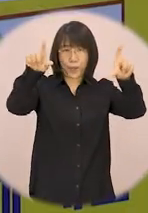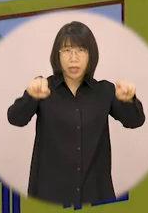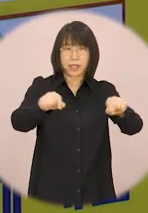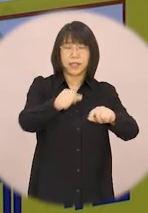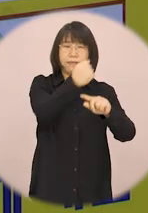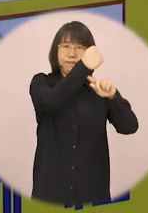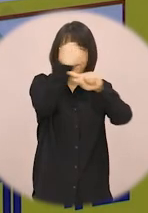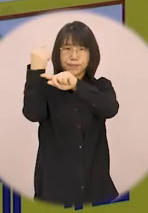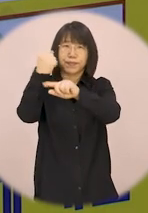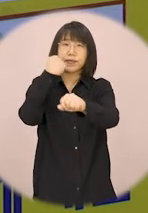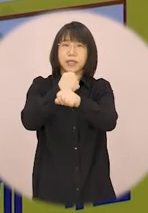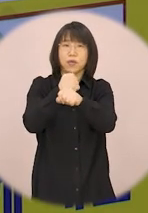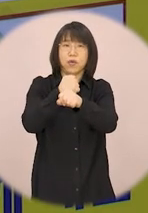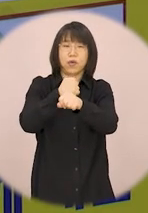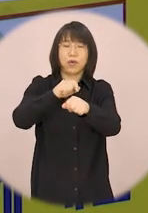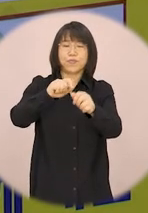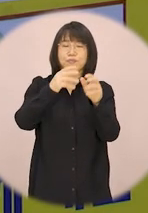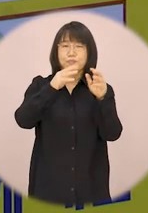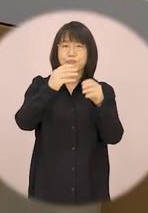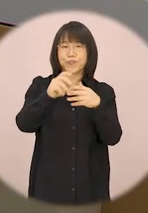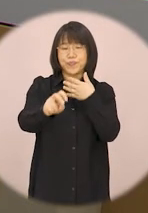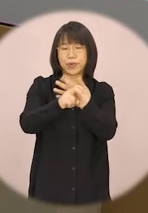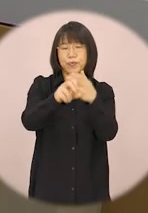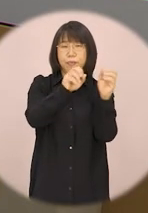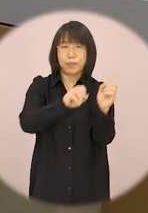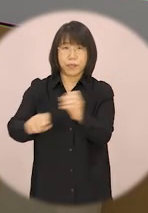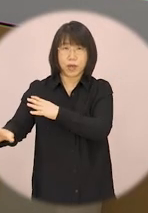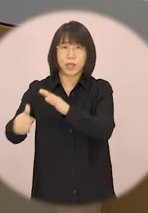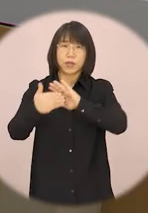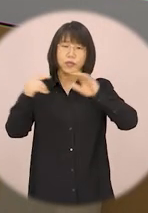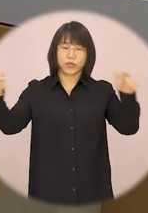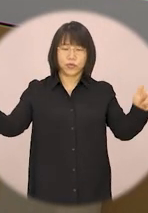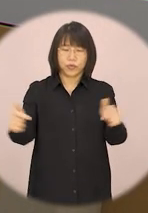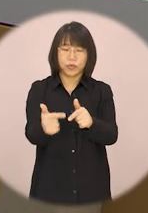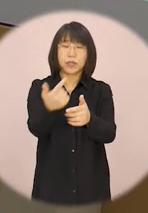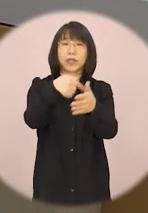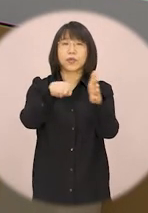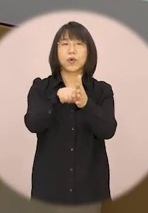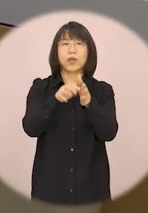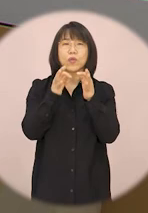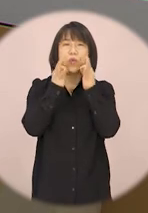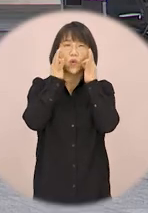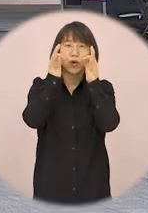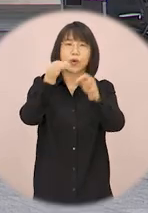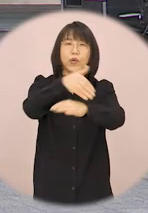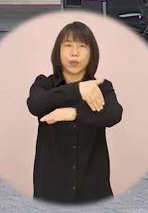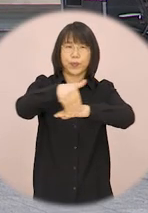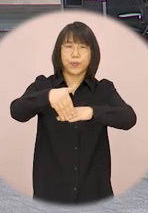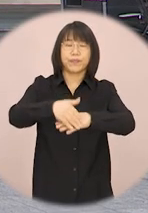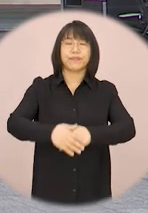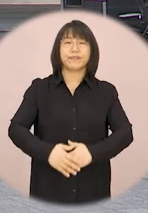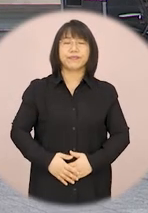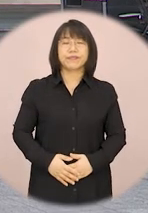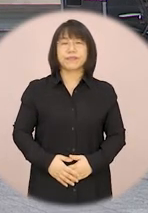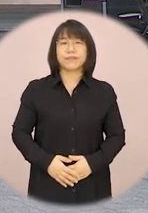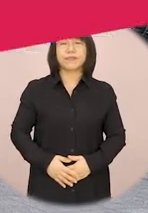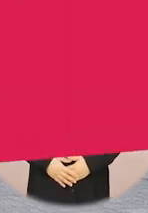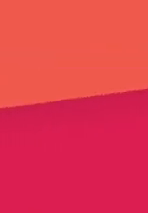무단 투기를 줄일 수 있는 다양한 방법을 펼치며 올바른 쓰레기 배출 문화를 조성하고 있습니다